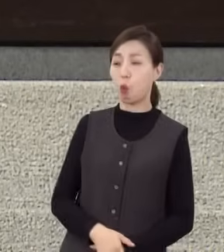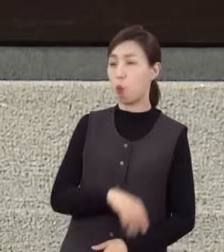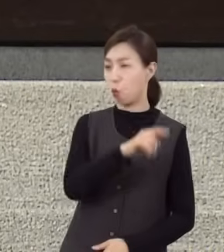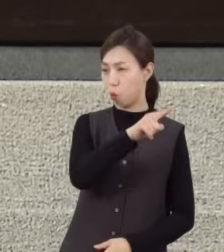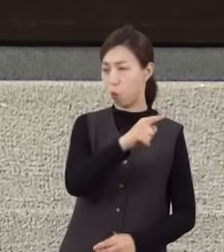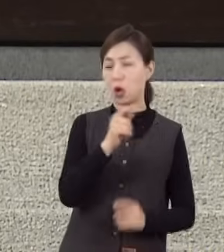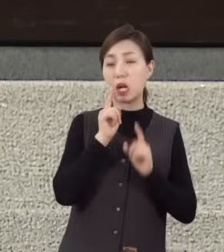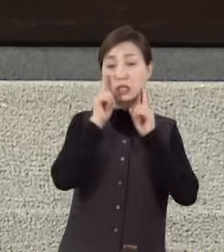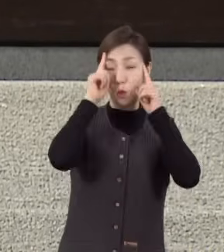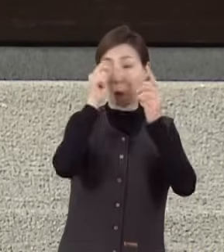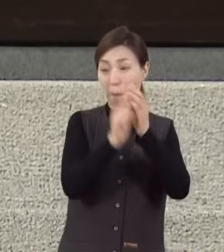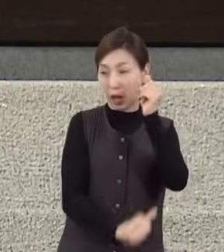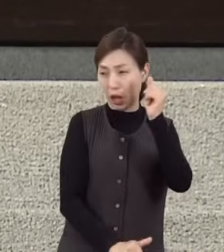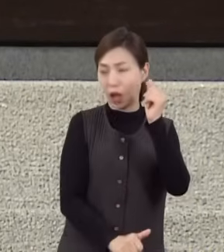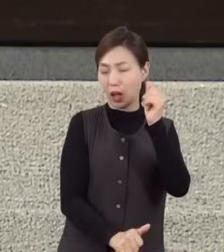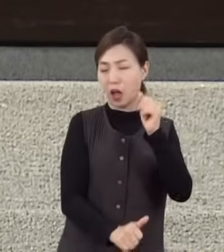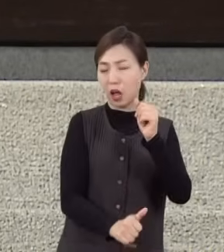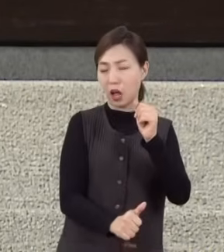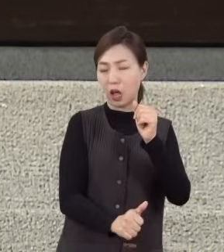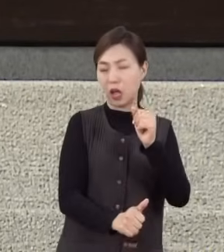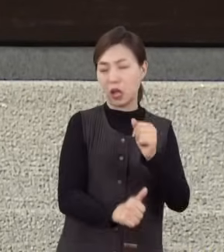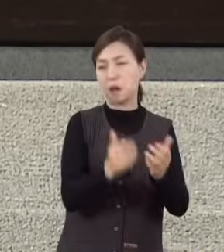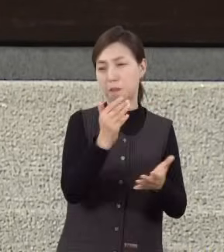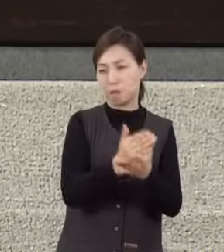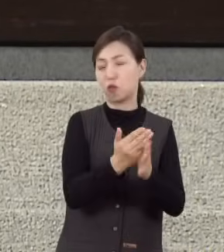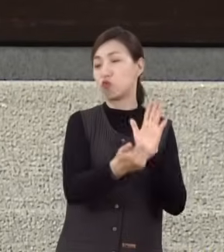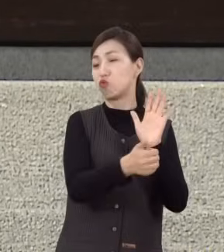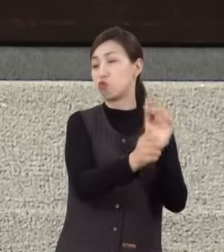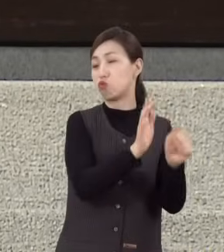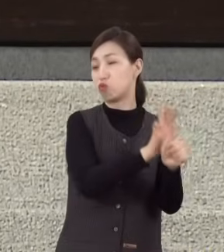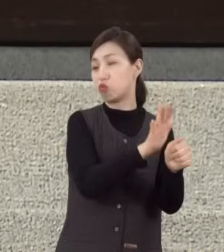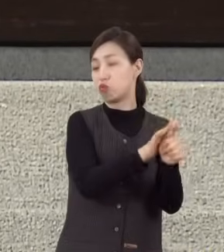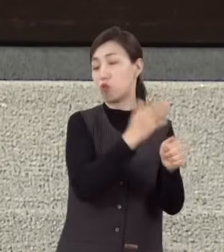막을 수 있다 이랬어요. 아니 또 그걸 틀리고 있어 또.